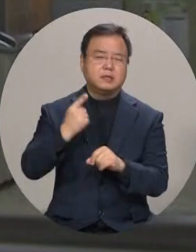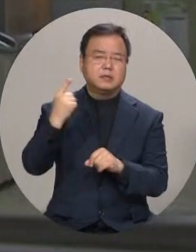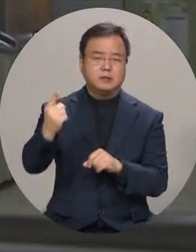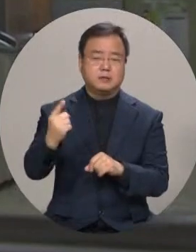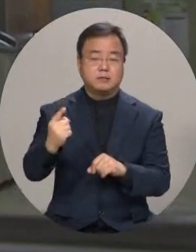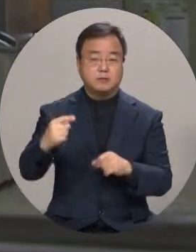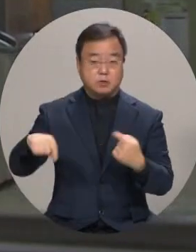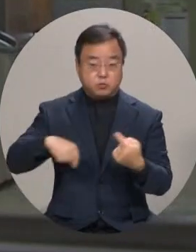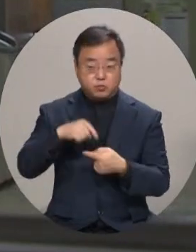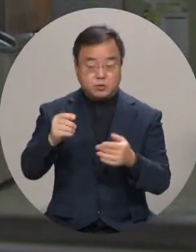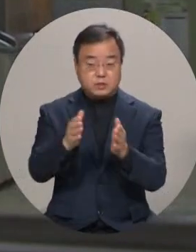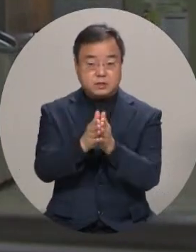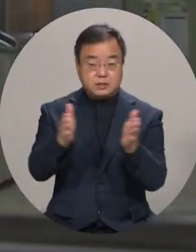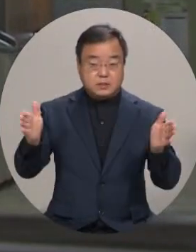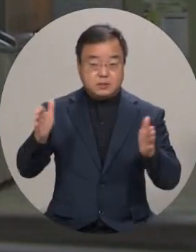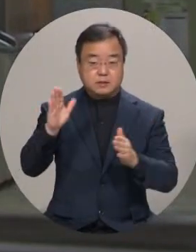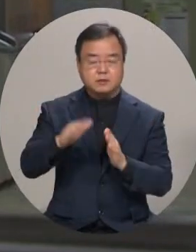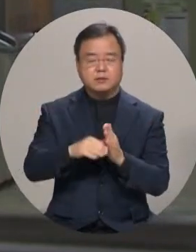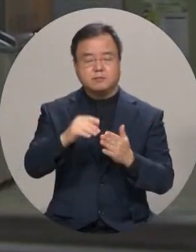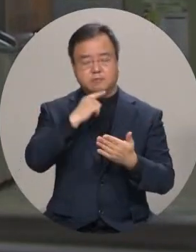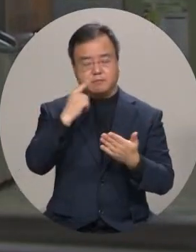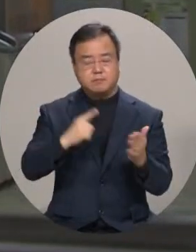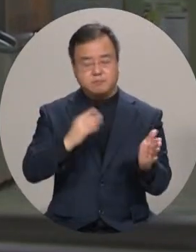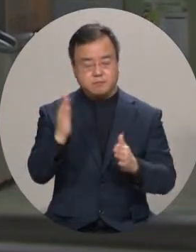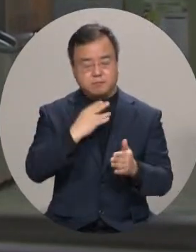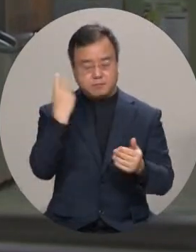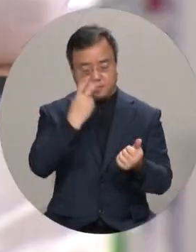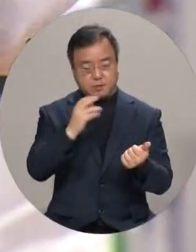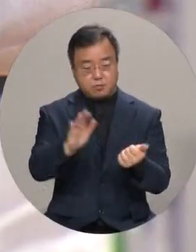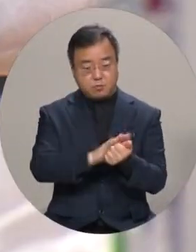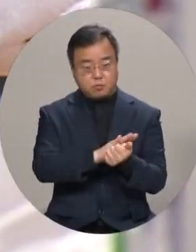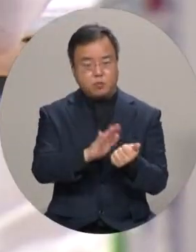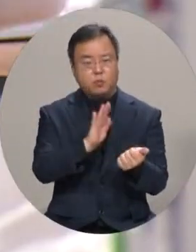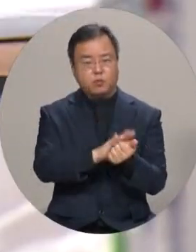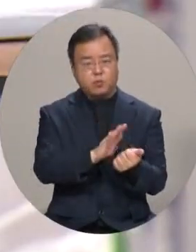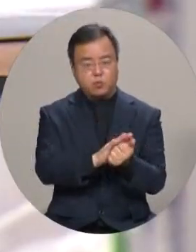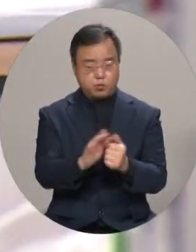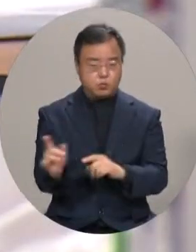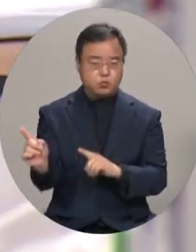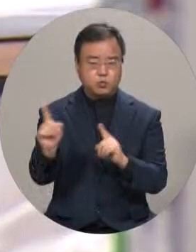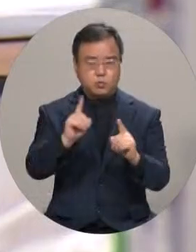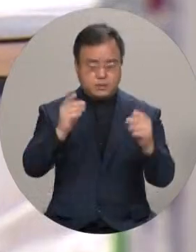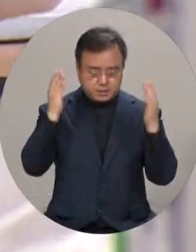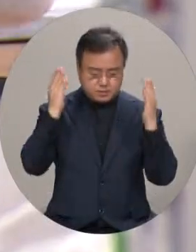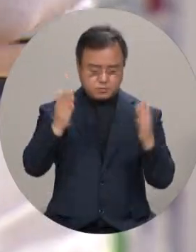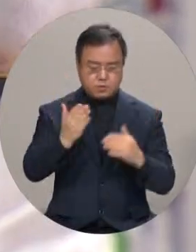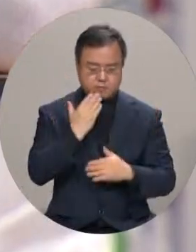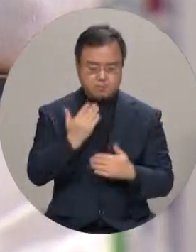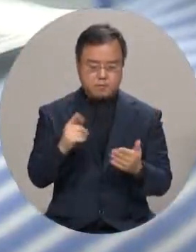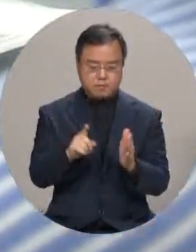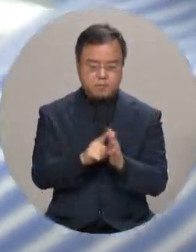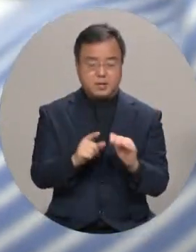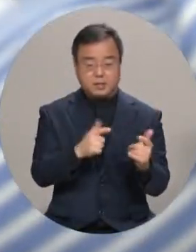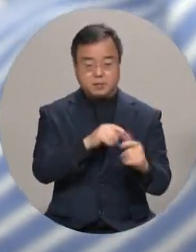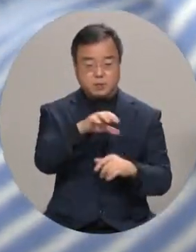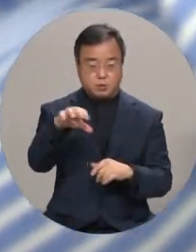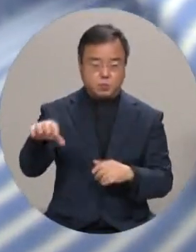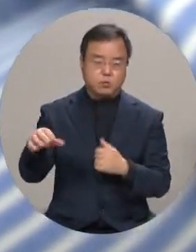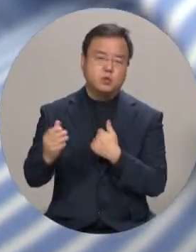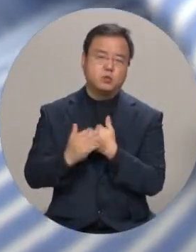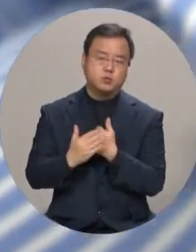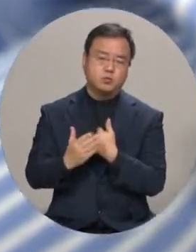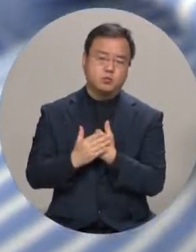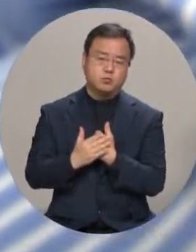실제적으로 가동될 때 피해 학생 보호와 회복에 좀 집중될 수 있도록 사회 여러 계층에서도 도움이 좀